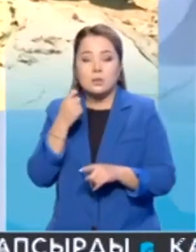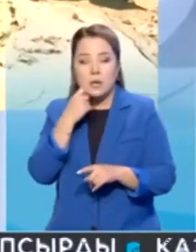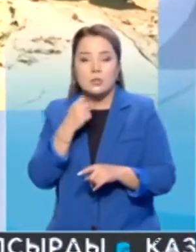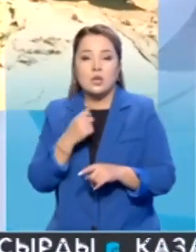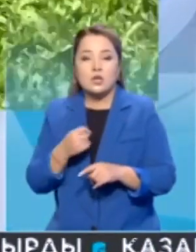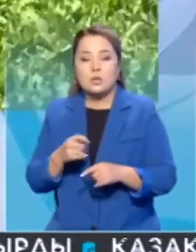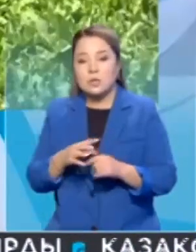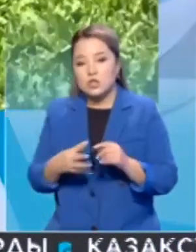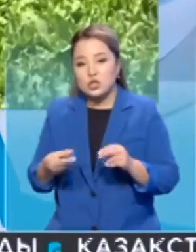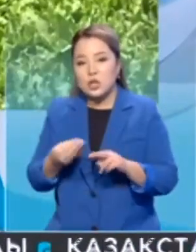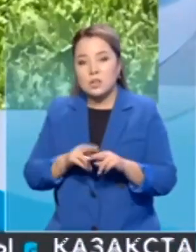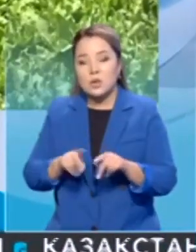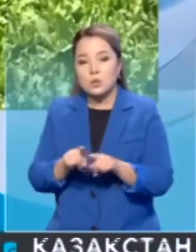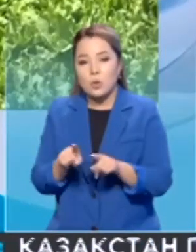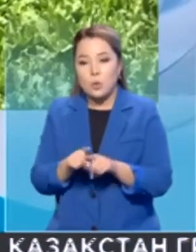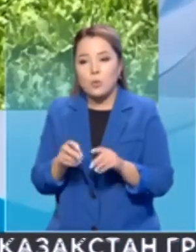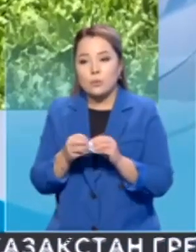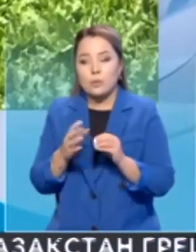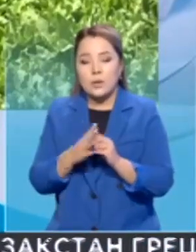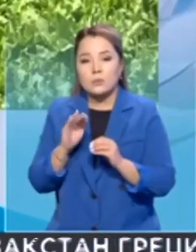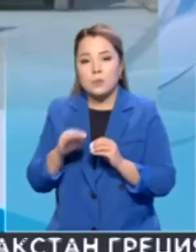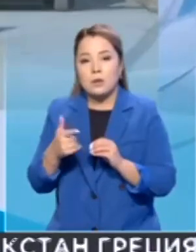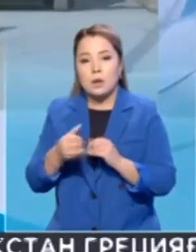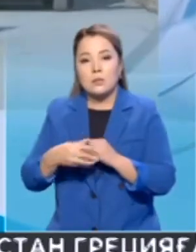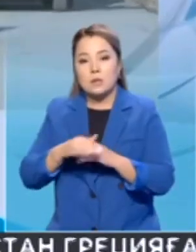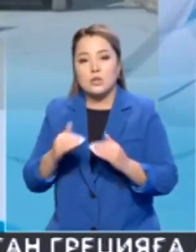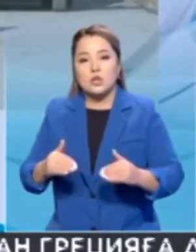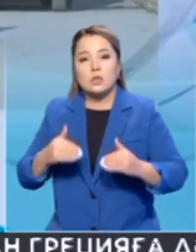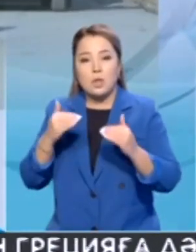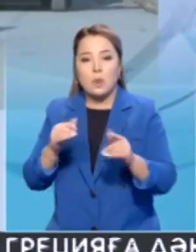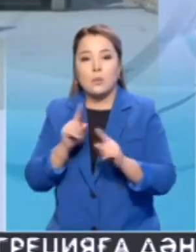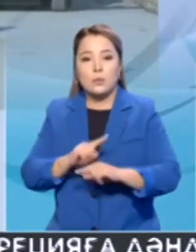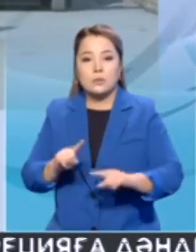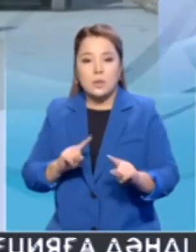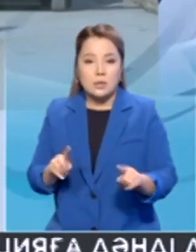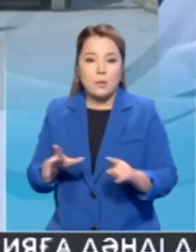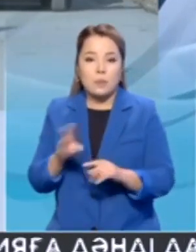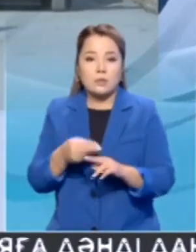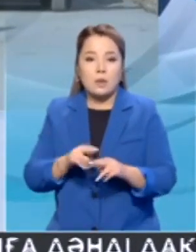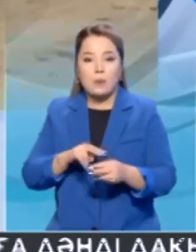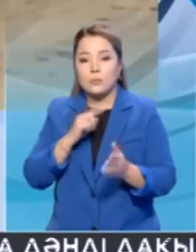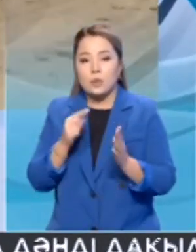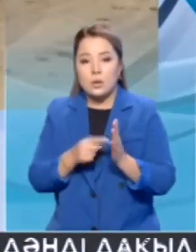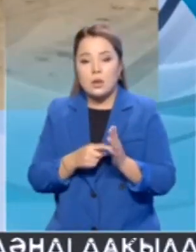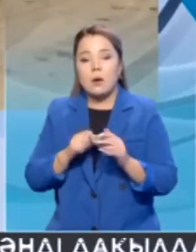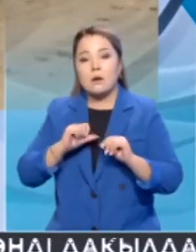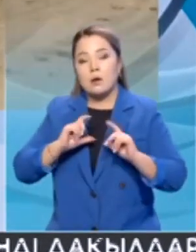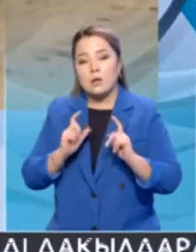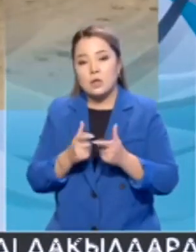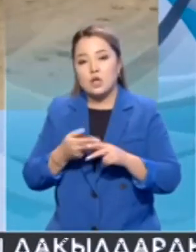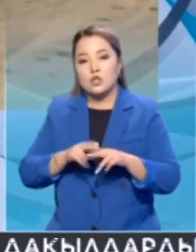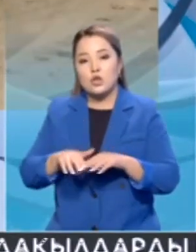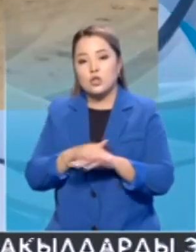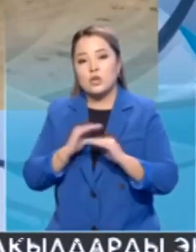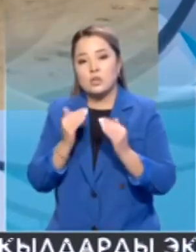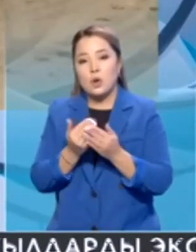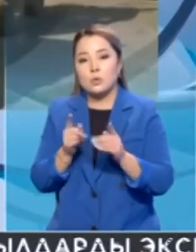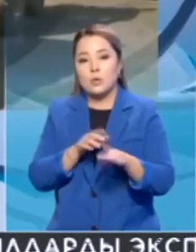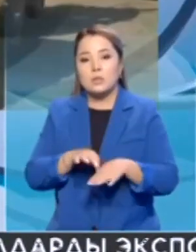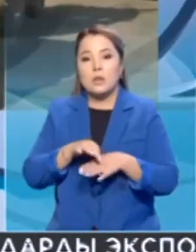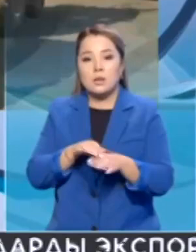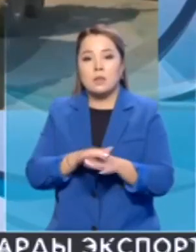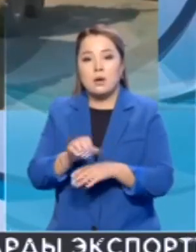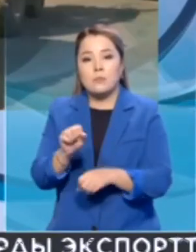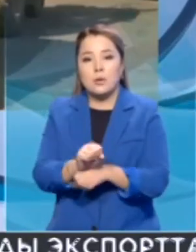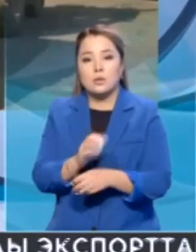аумақ 2,5 есе ұлғайып 15 мың гектарға жеткізіледі. Тағы бір өзекті мәселе бұл карантин шектеуіне байланысты Қазақ-Қытай шекарасында